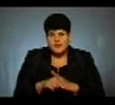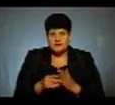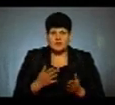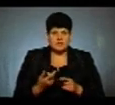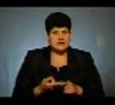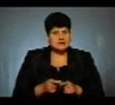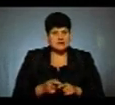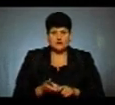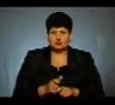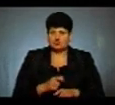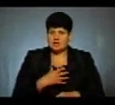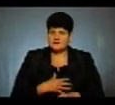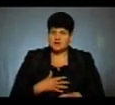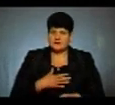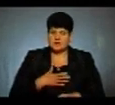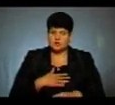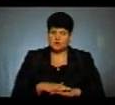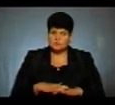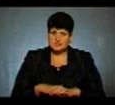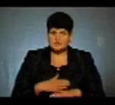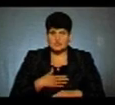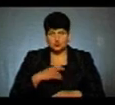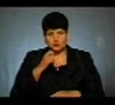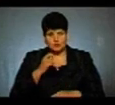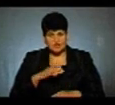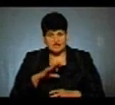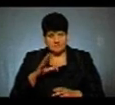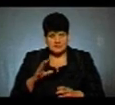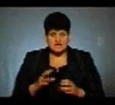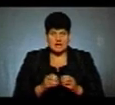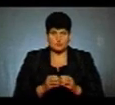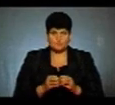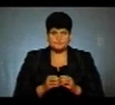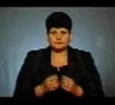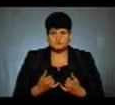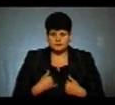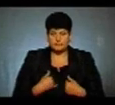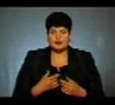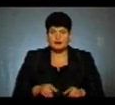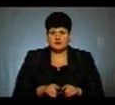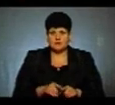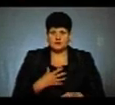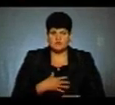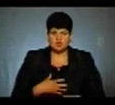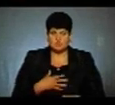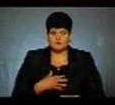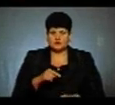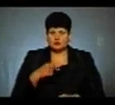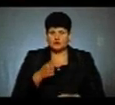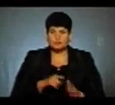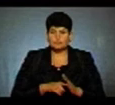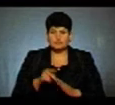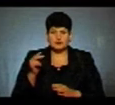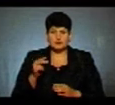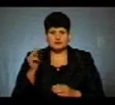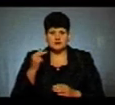це дуже важливо для нашого його суспільства і для нашої країни в загальному. І для нас це дуже важливо. Цього року ми почали